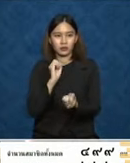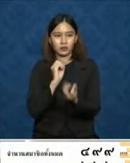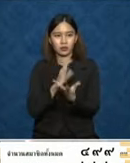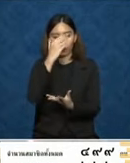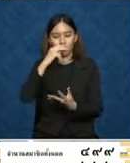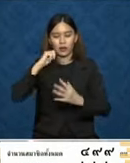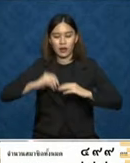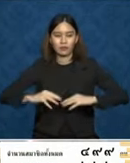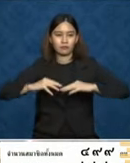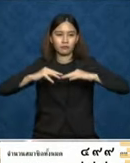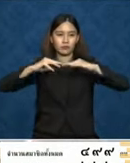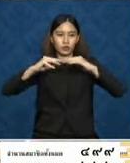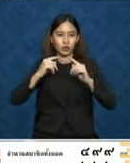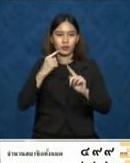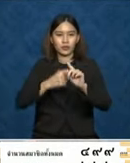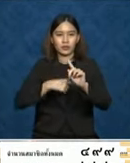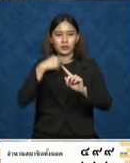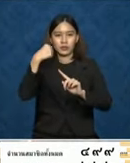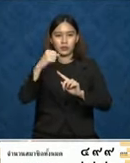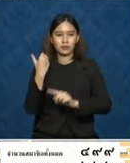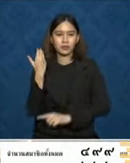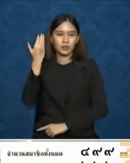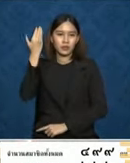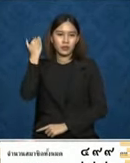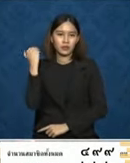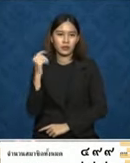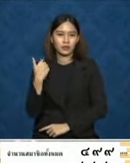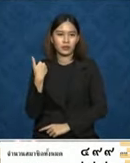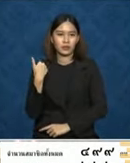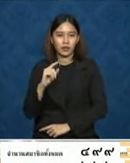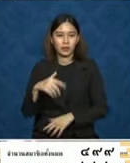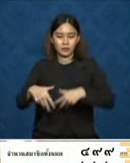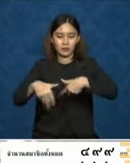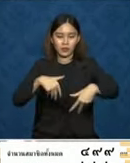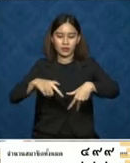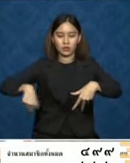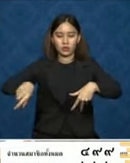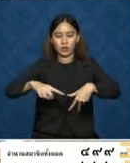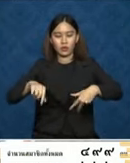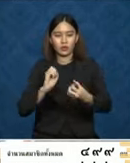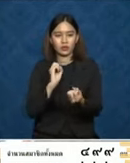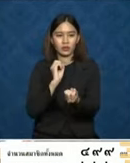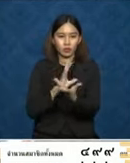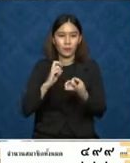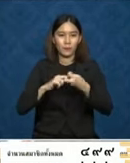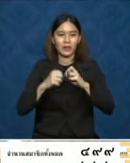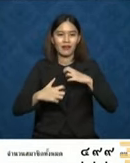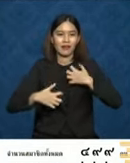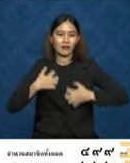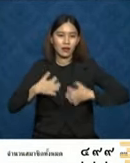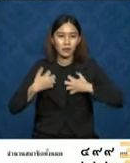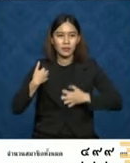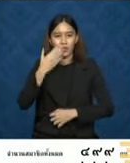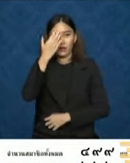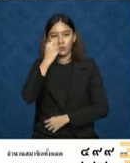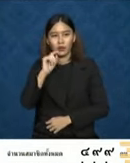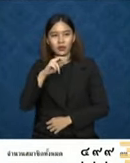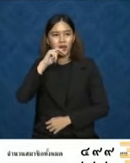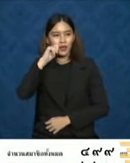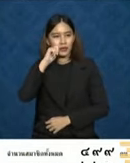อุทกภัยน้ำเมื่อช่วงเดือนตุลาคมที่ผ่านมาทำให้ประชาชนในพื้นที่ได้รับความเดือดร้อนจากการขาด